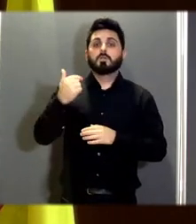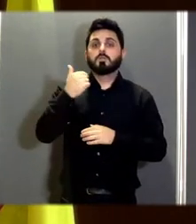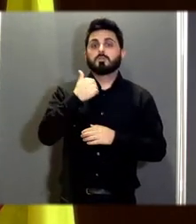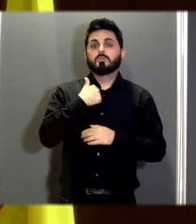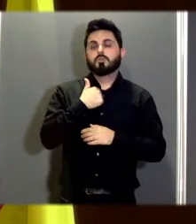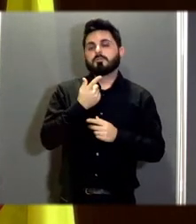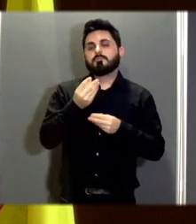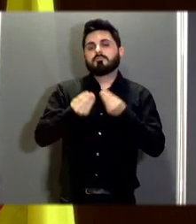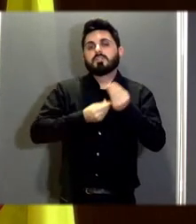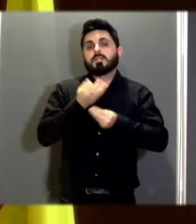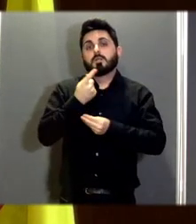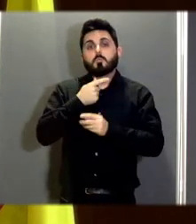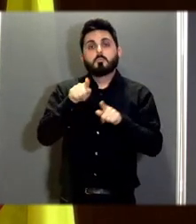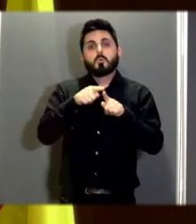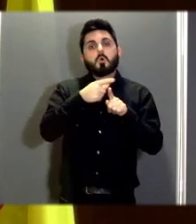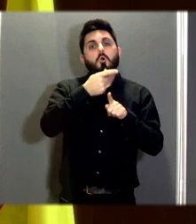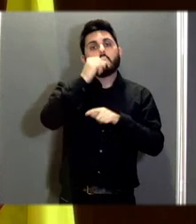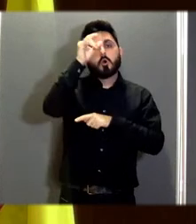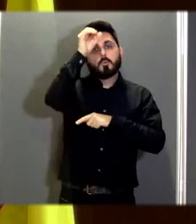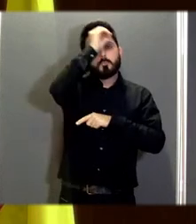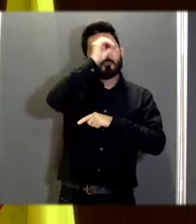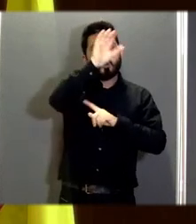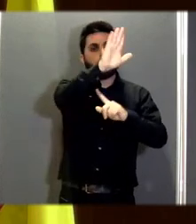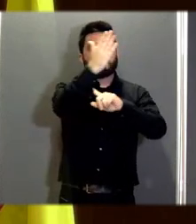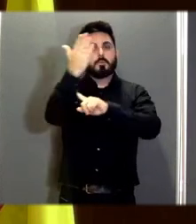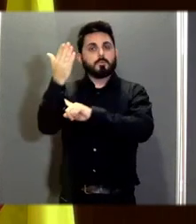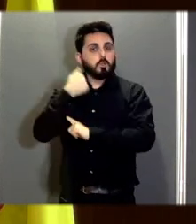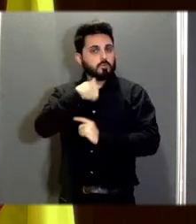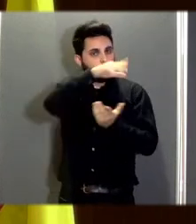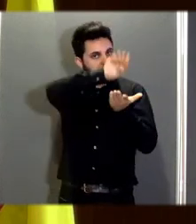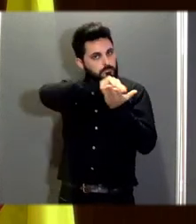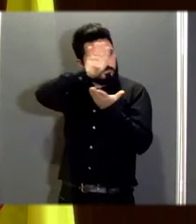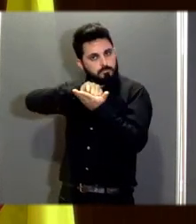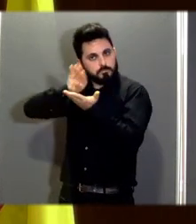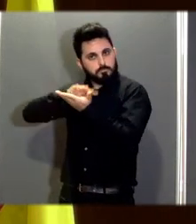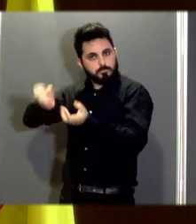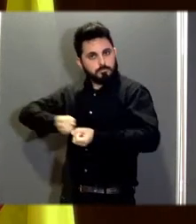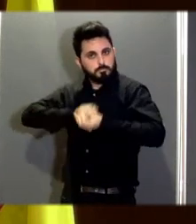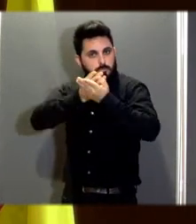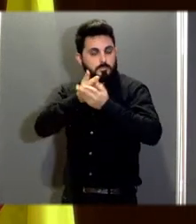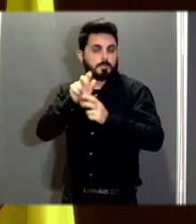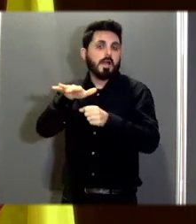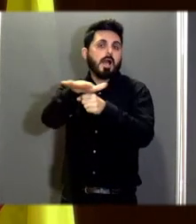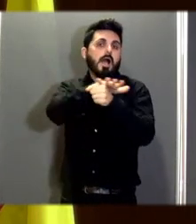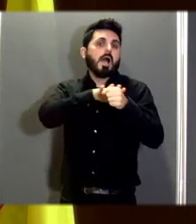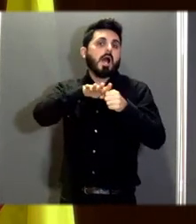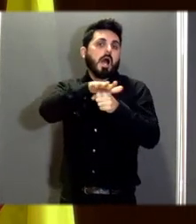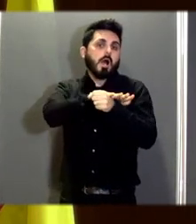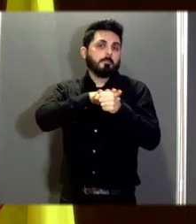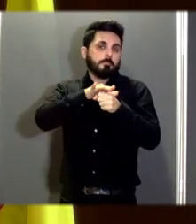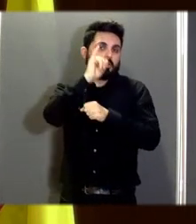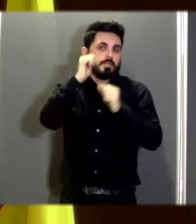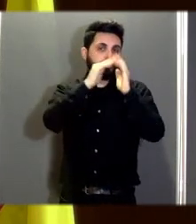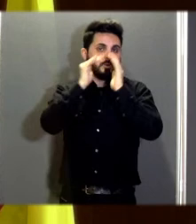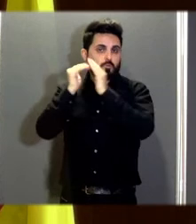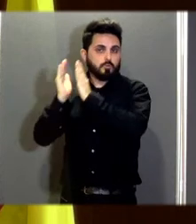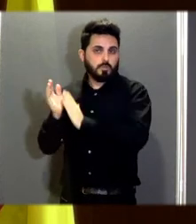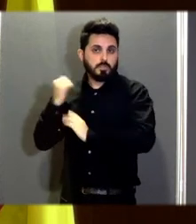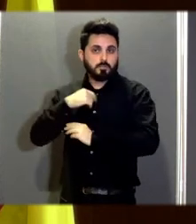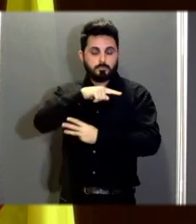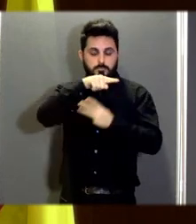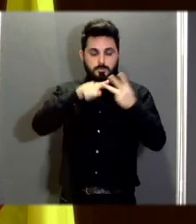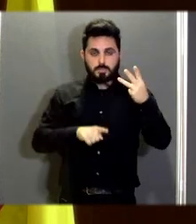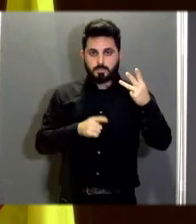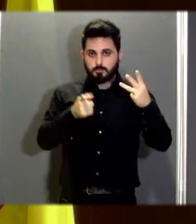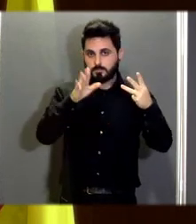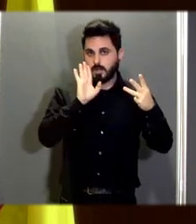relator, explicitant doncs, quines han estat les principals aportacions en l'àmbit institucional, que com heu vist estava dividit en tres ponències. La